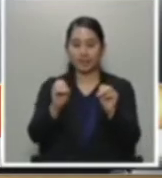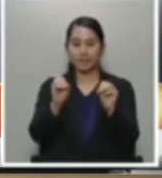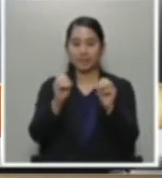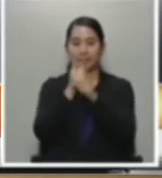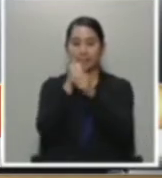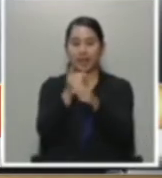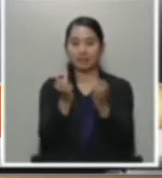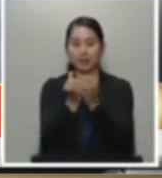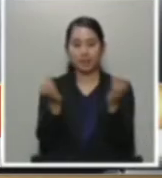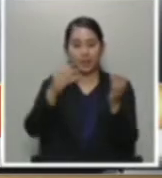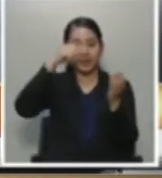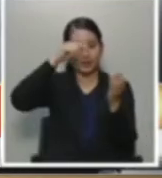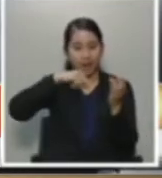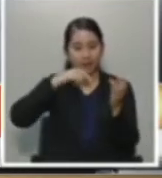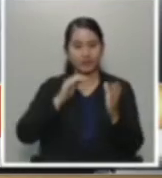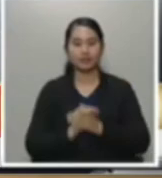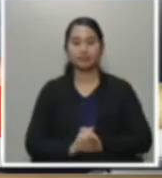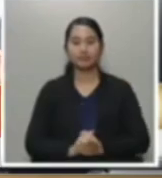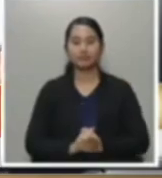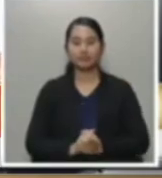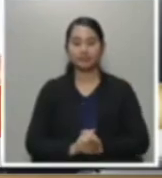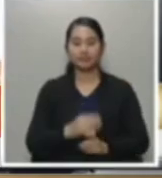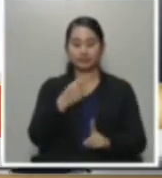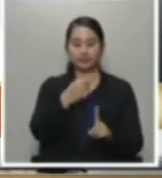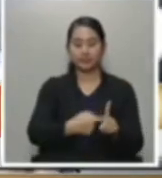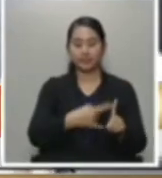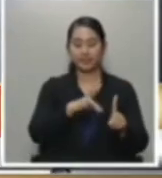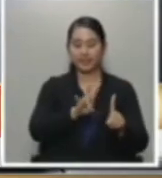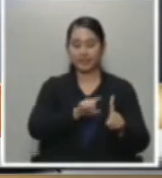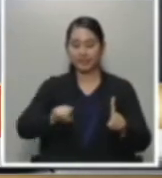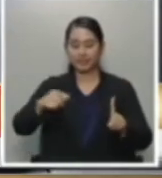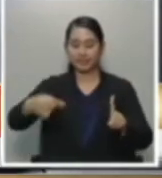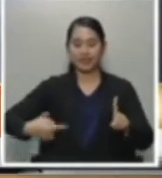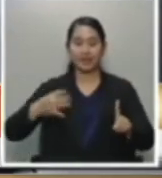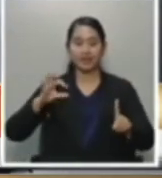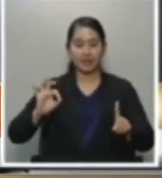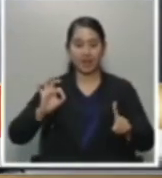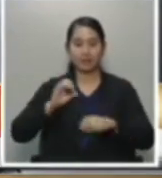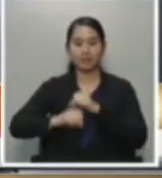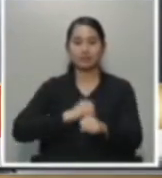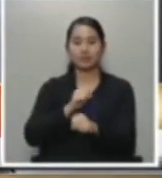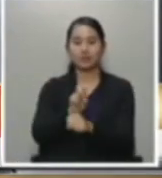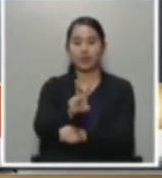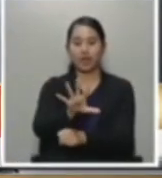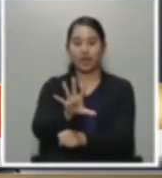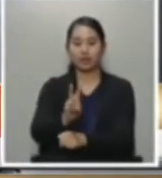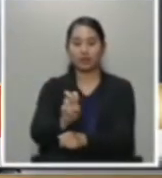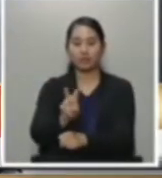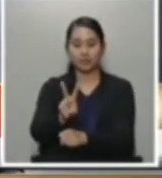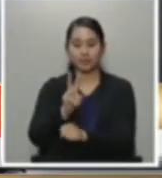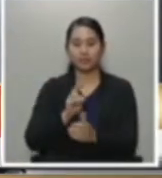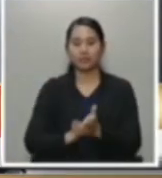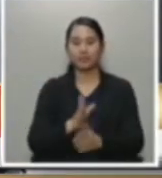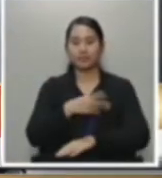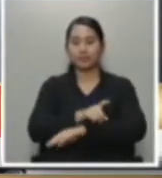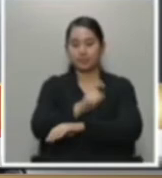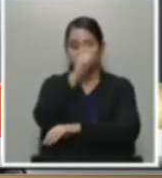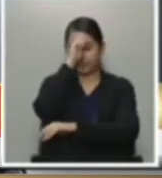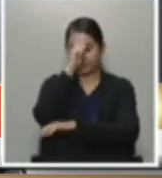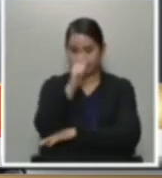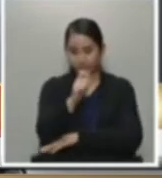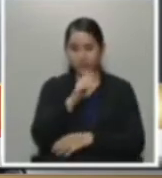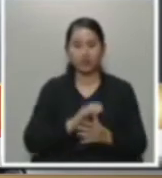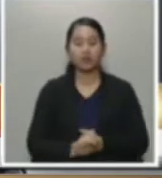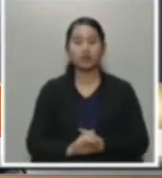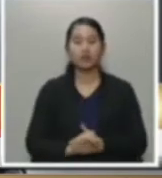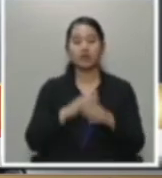งราชอาณาจักรไทยนั้นเดือนกรกฎาคมถึงกันยายน2562ท่านประธานที่เคารพครับยุทธศ